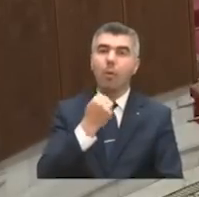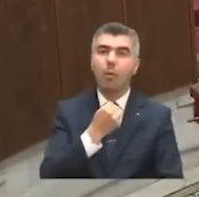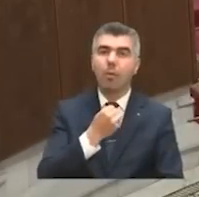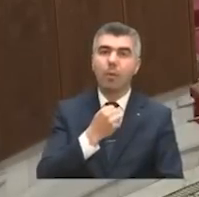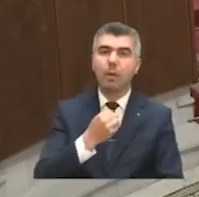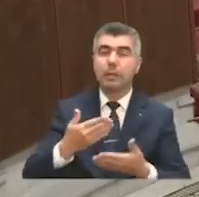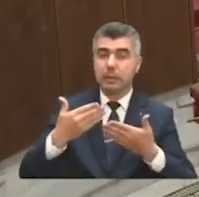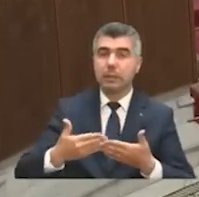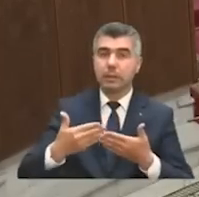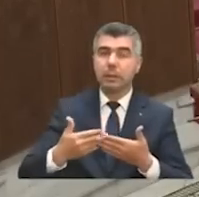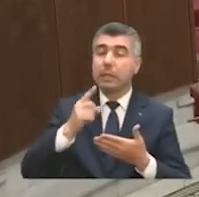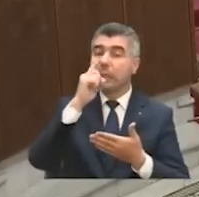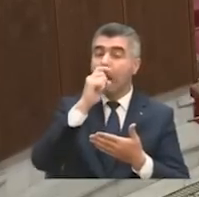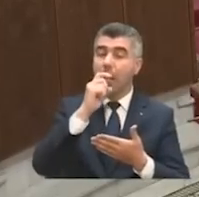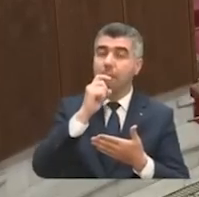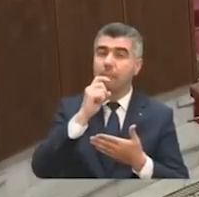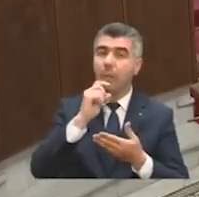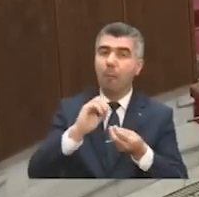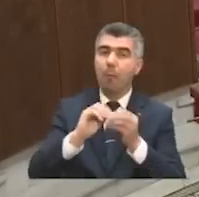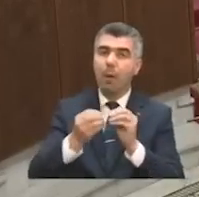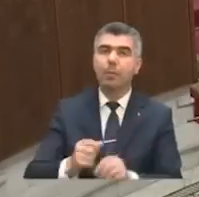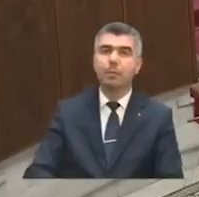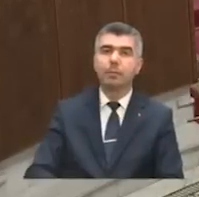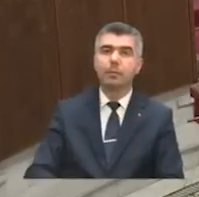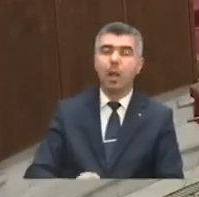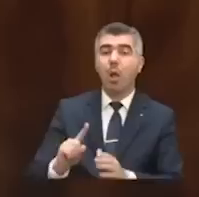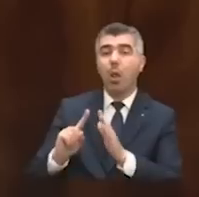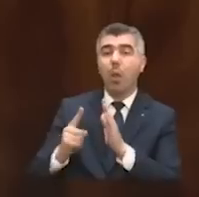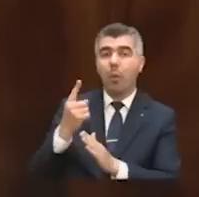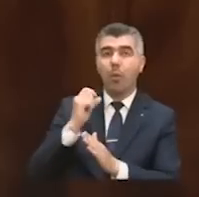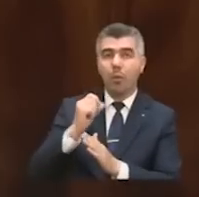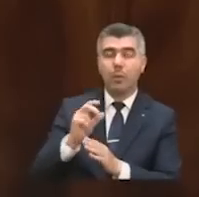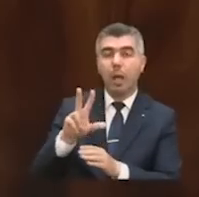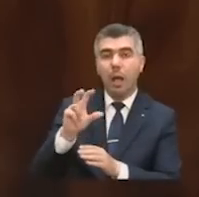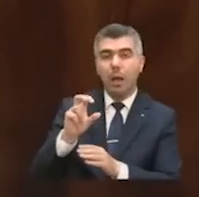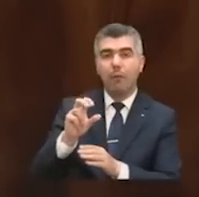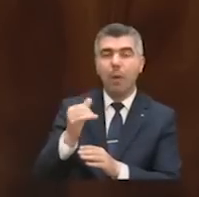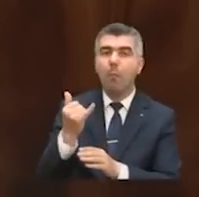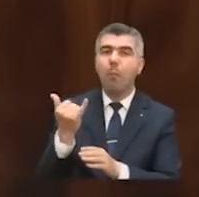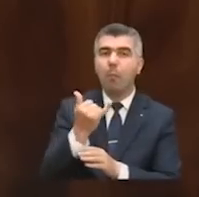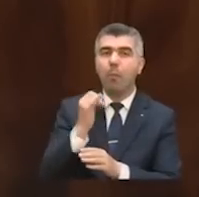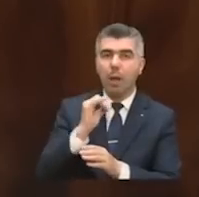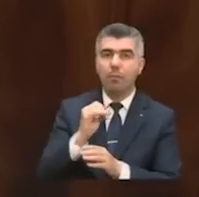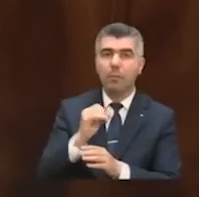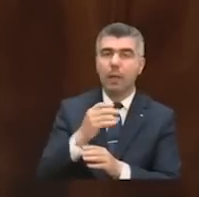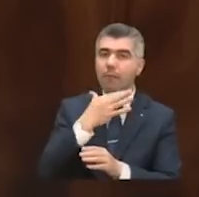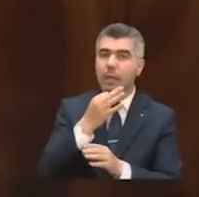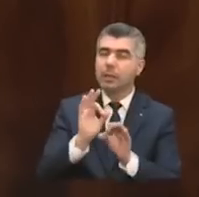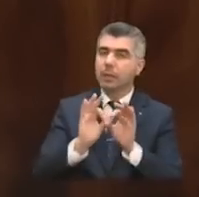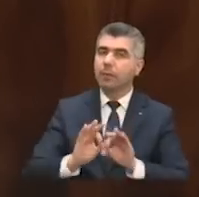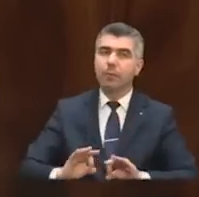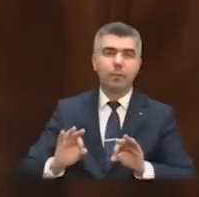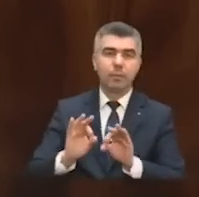في ظروف صعيبة وقاسية، ومن نهار الأول وهي عارفة باللي المهمة ديالها ما غاديش تكون سهلة في